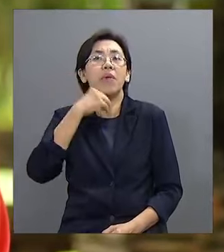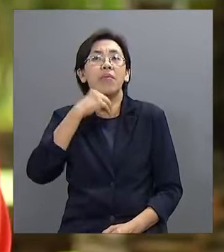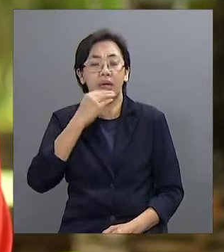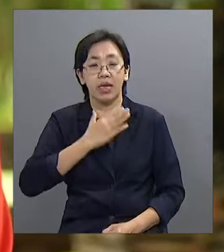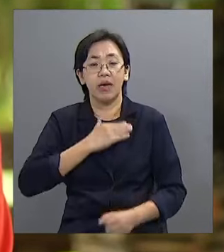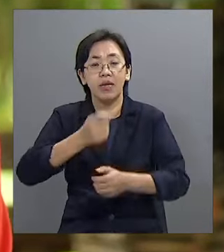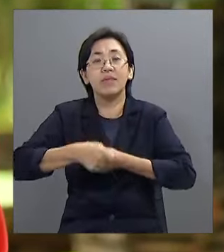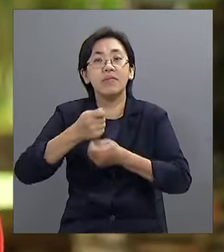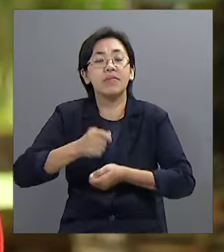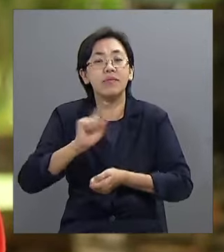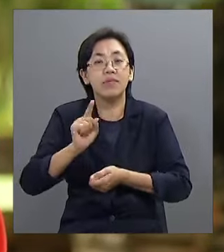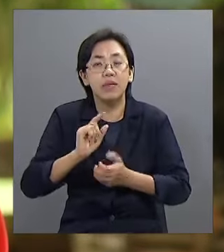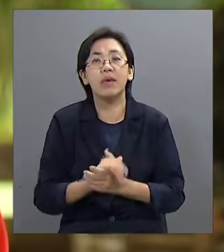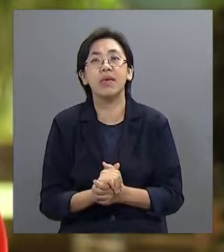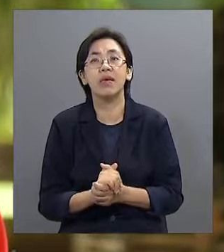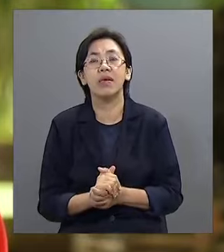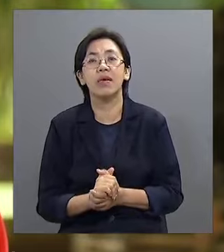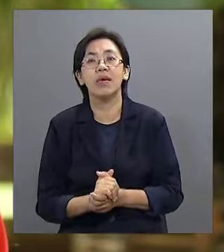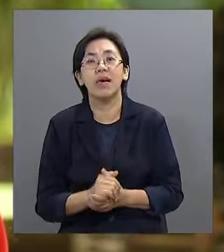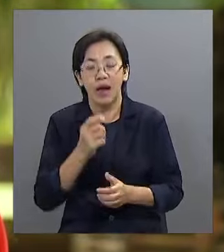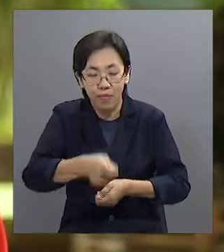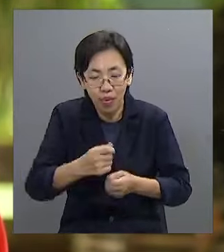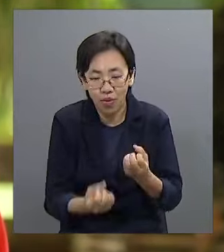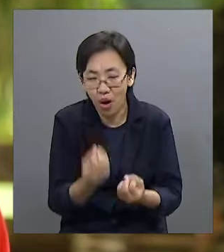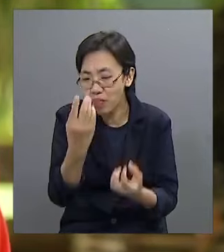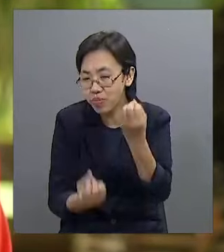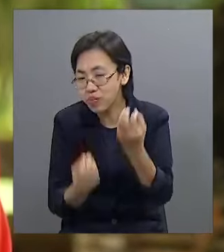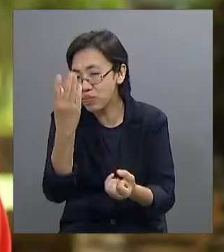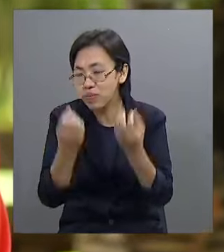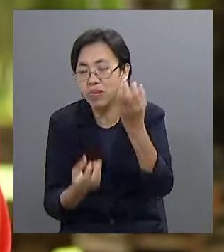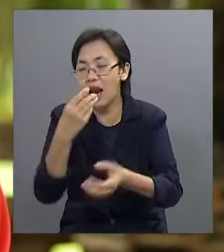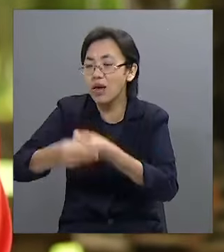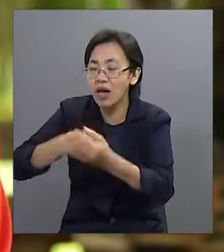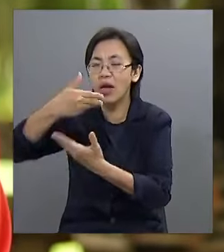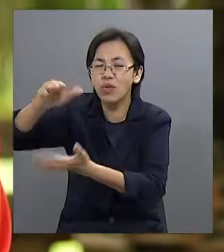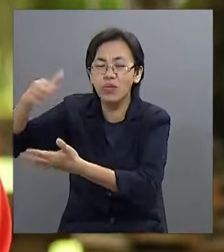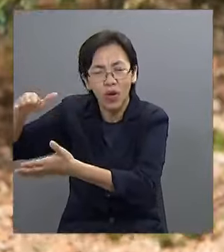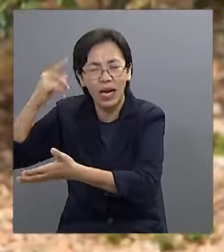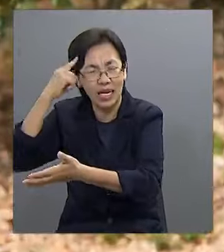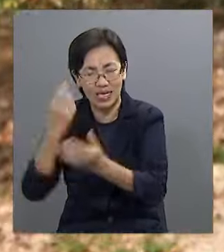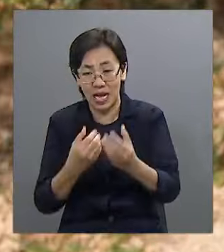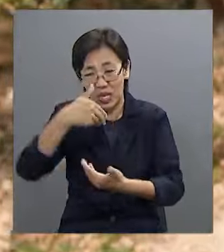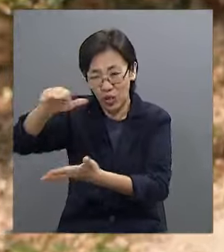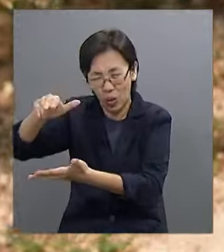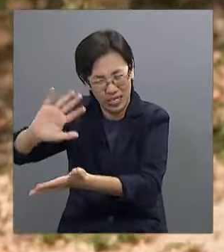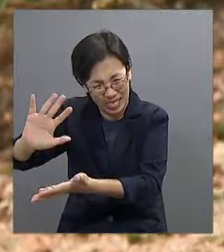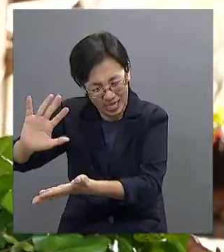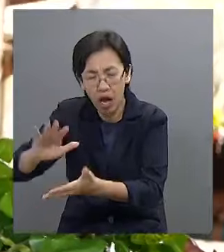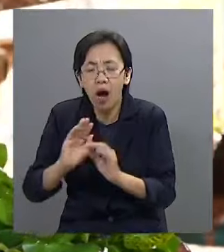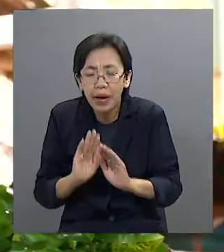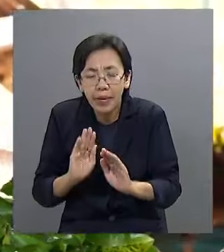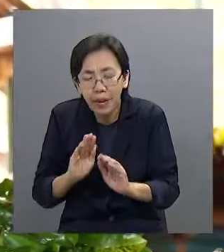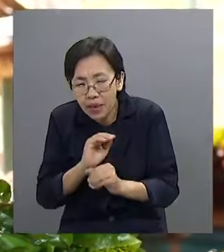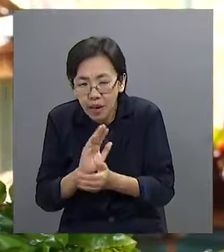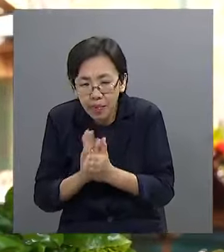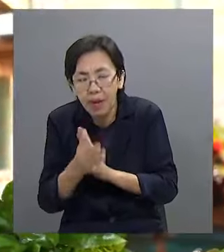ำแต่วัตถุดิบก็คือทำแต่ของเนื้อเราก็เลยมาคิดว่าทำไมจะปรับจากวัตถุดิบให้มันเป็นวัตถุสุกก็คือพร้อมกินพร้อมใช้